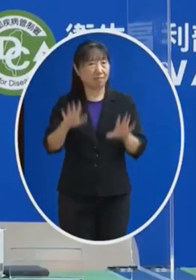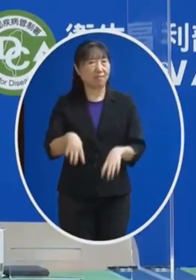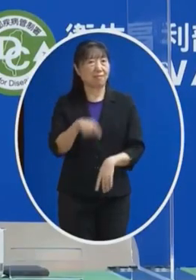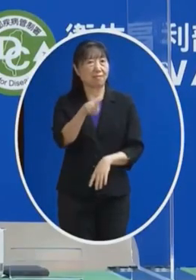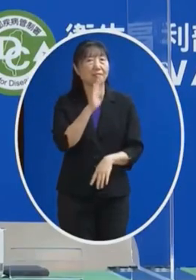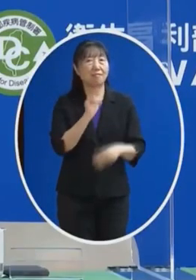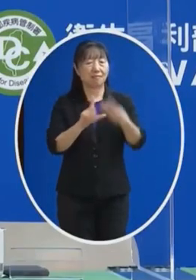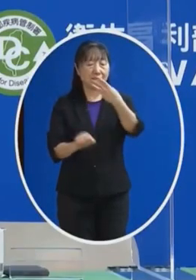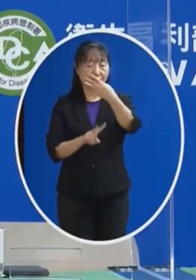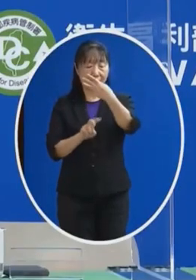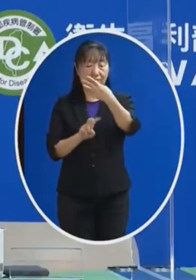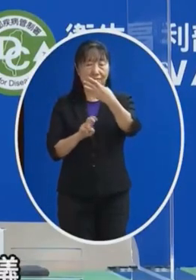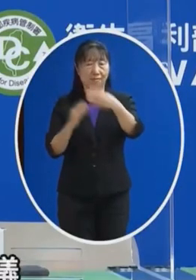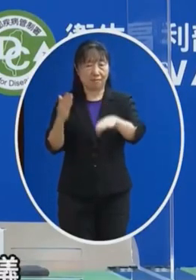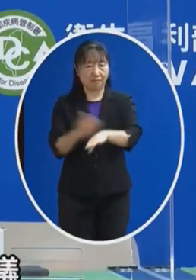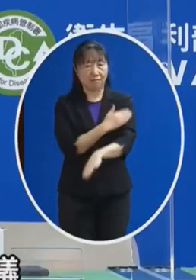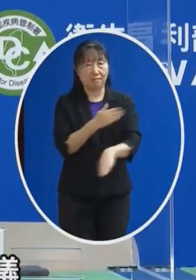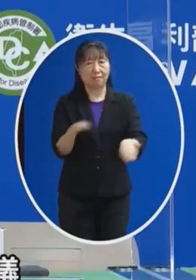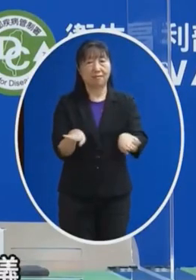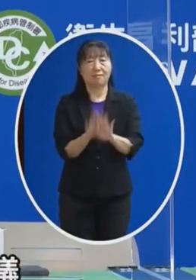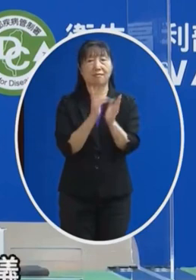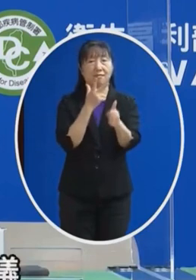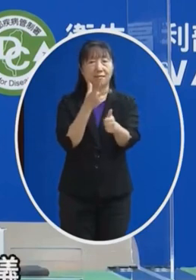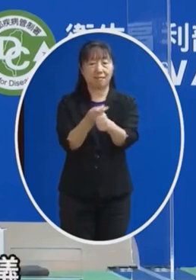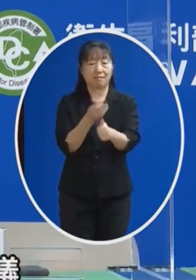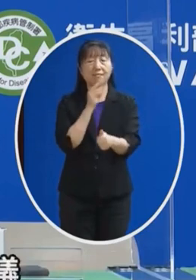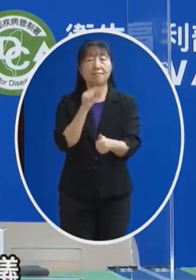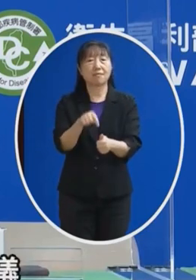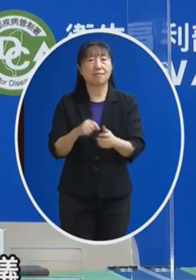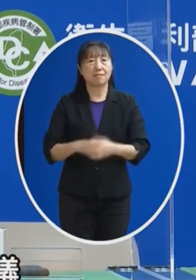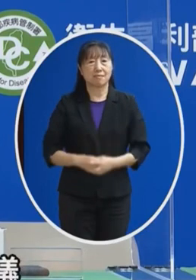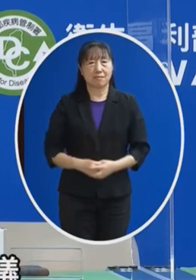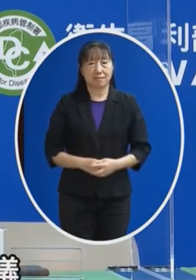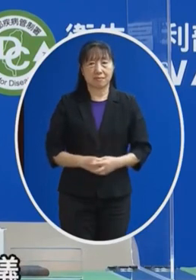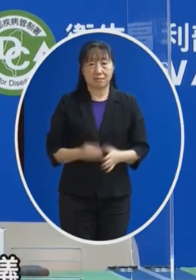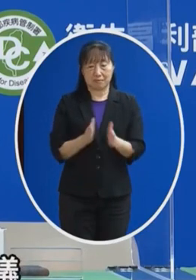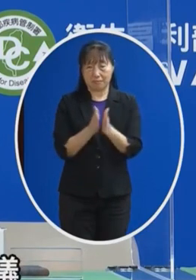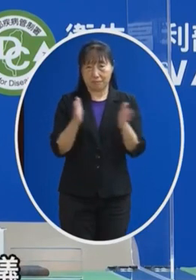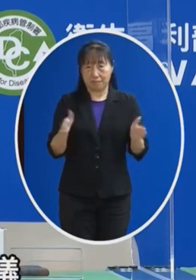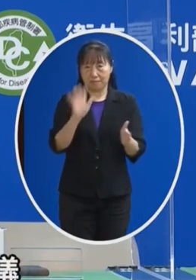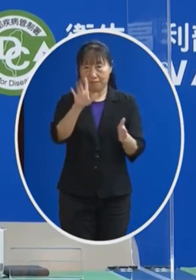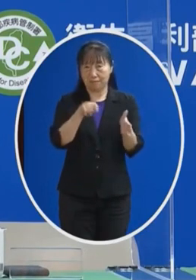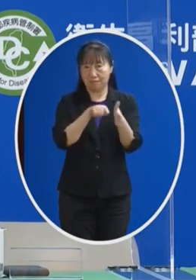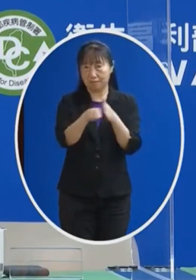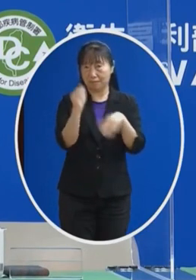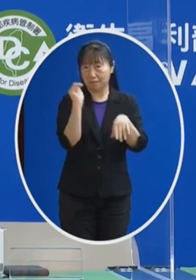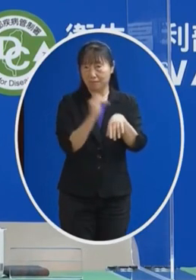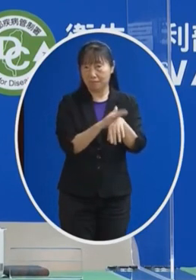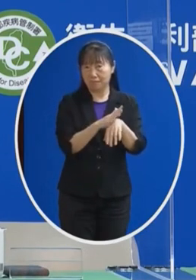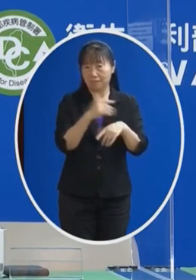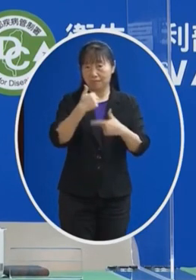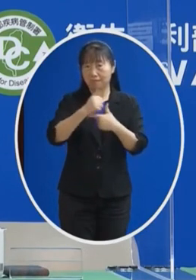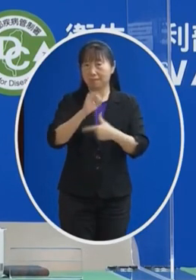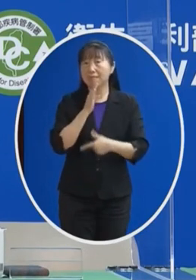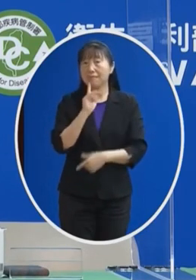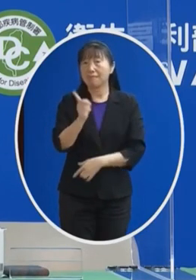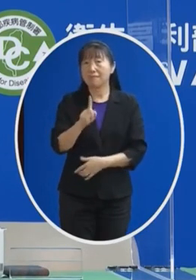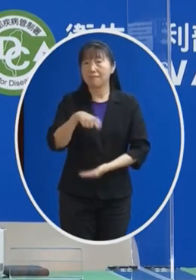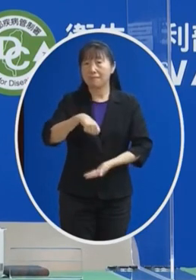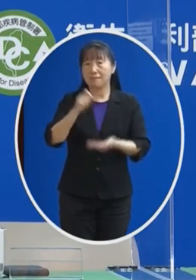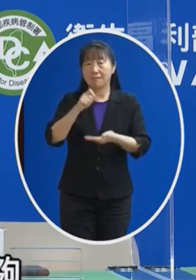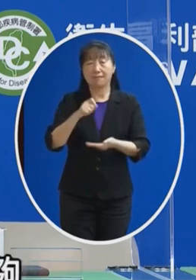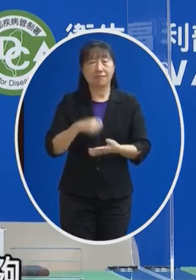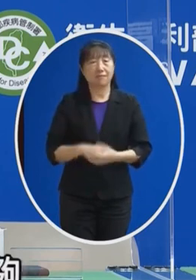于3月22日开打。那中间里面有专家建议，就是行政院